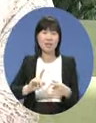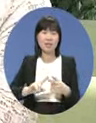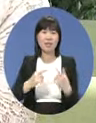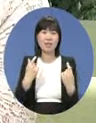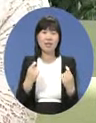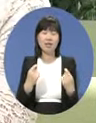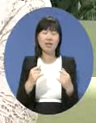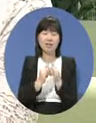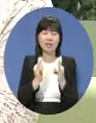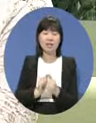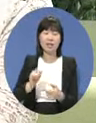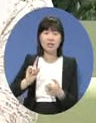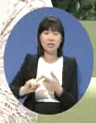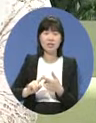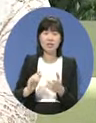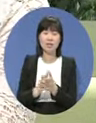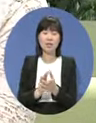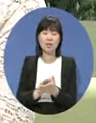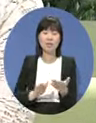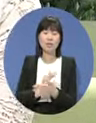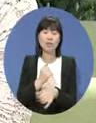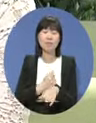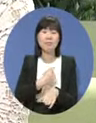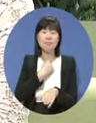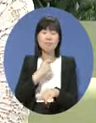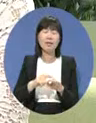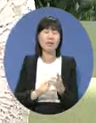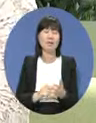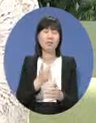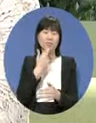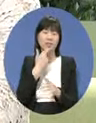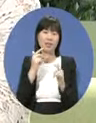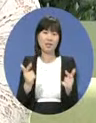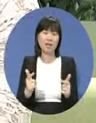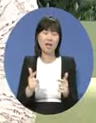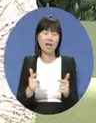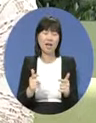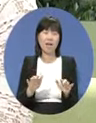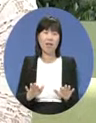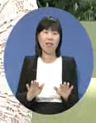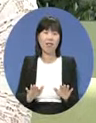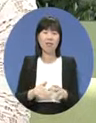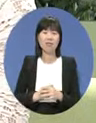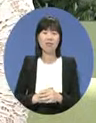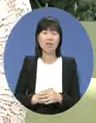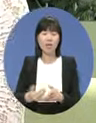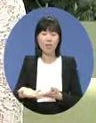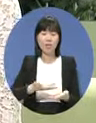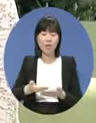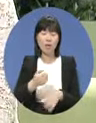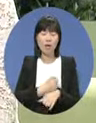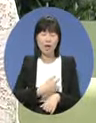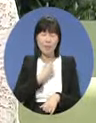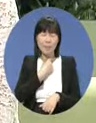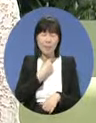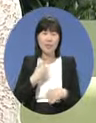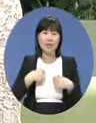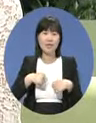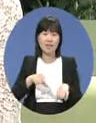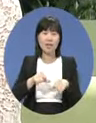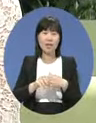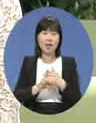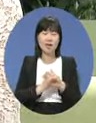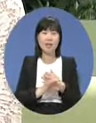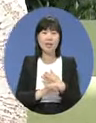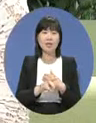아이들이 그렇다고 사회성에 친구하고 놀고 싶은 마음이 없지는 않거든요. 그러니까 아예 저 교류의 욕구 자체가 없으면 이제